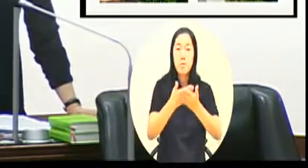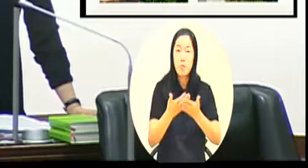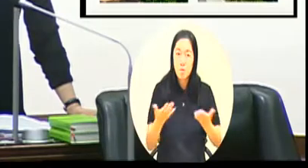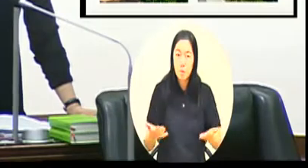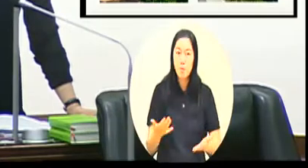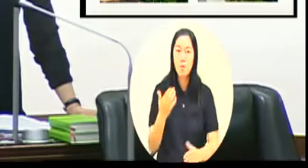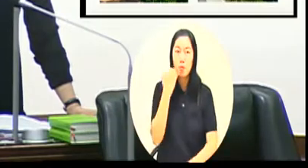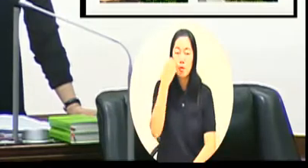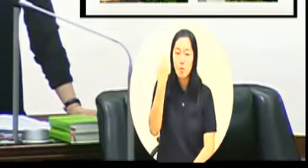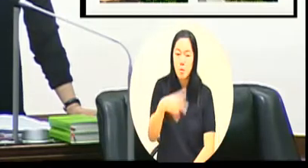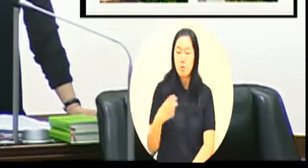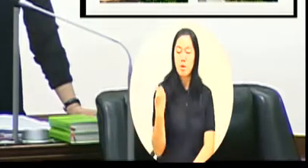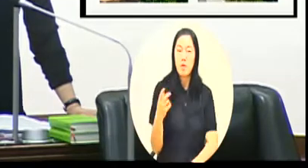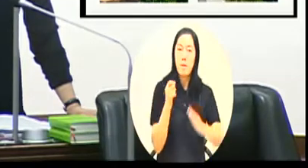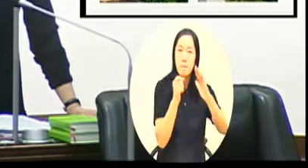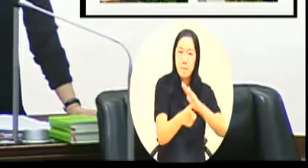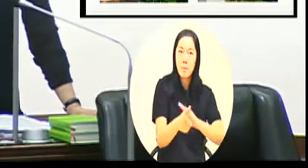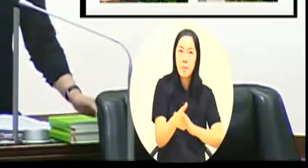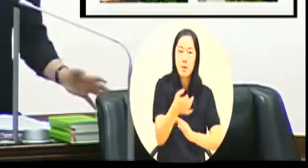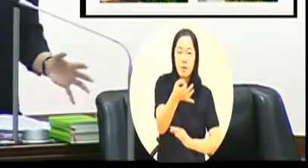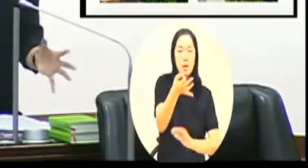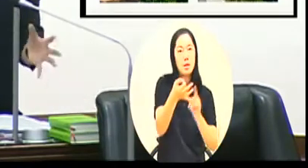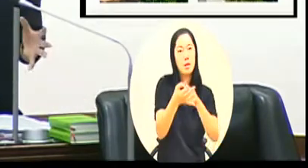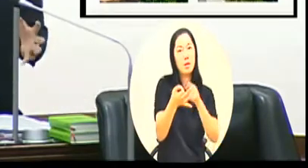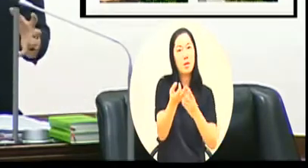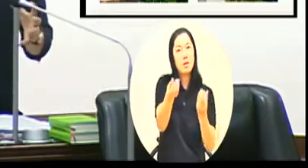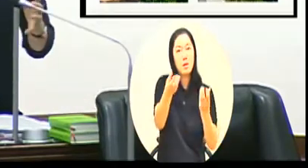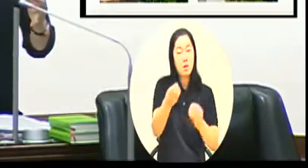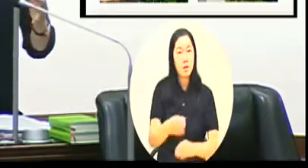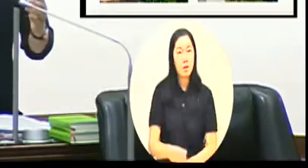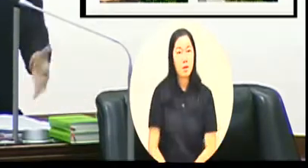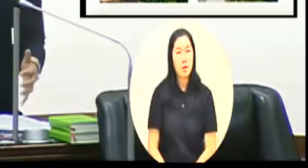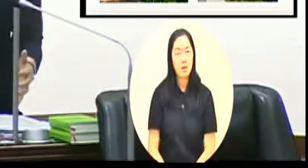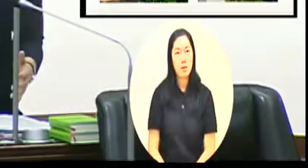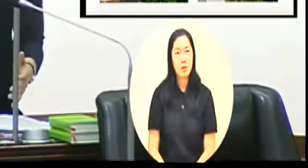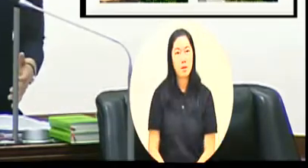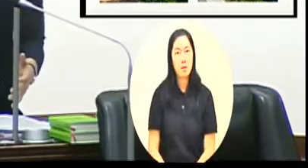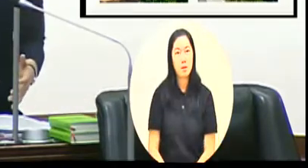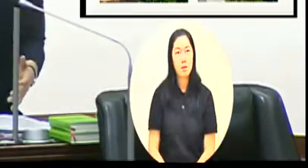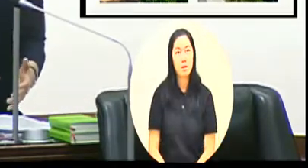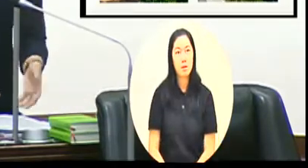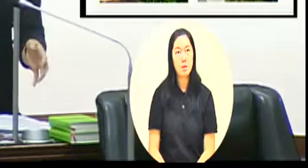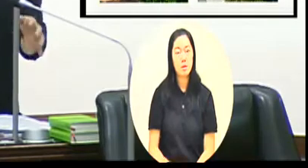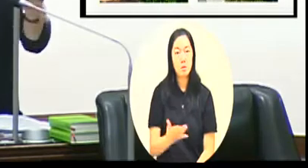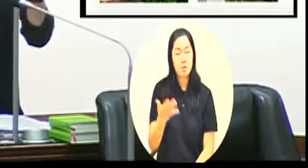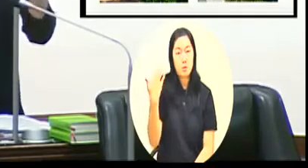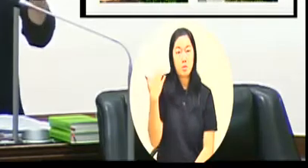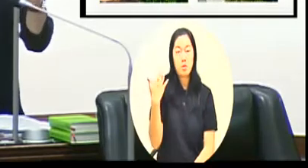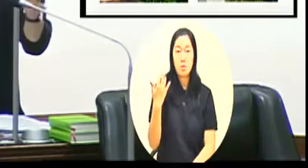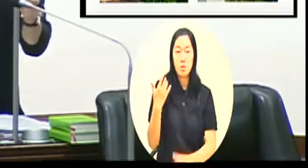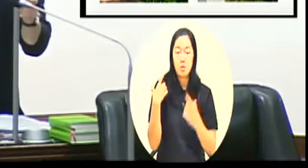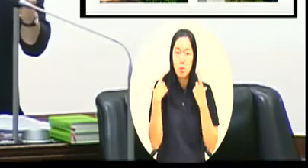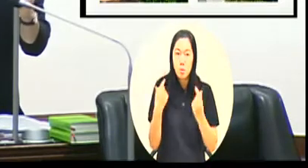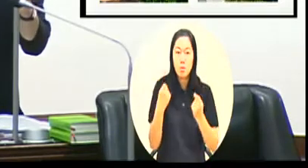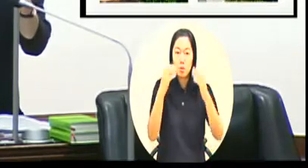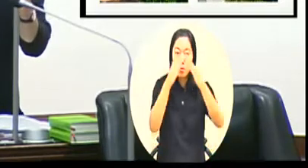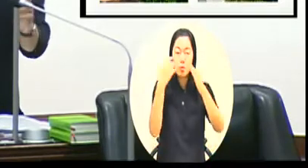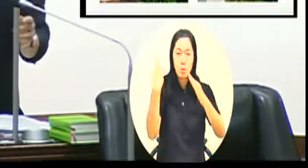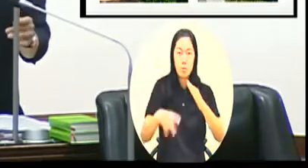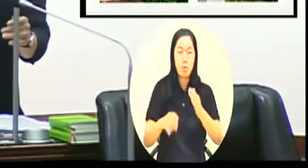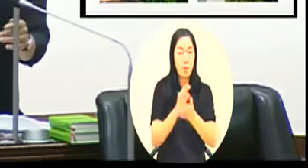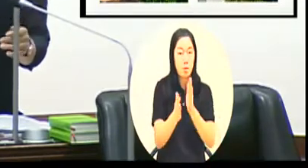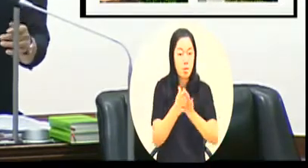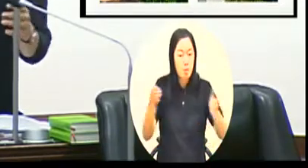要再买一户啊，是没有人力再买，好，那如果他如果照他的原来的一个房子去把它重建的话，那是一